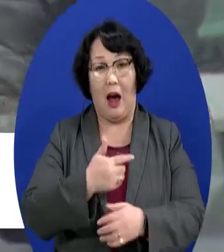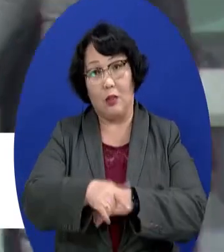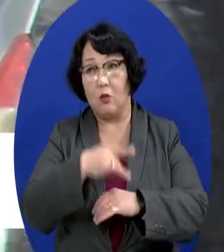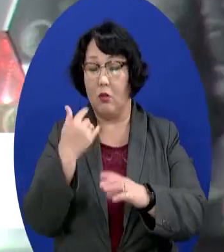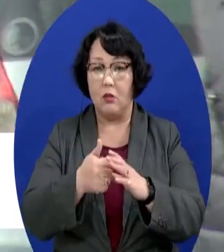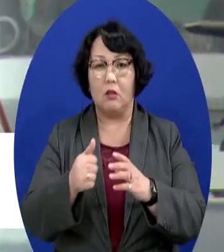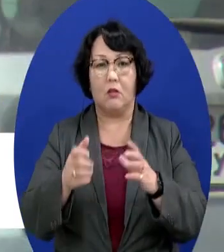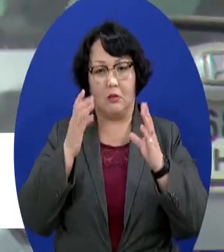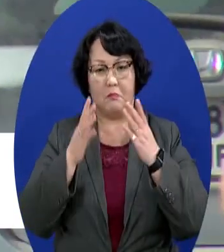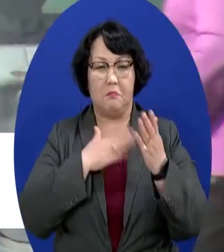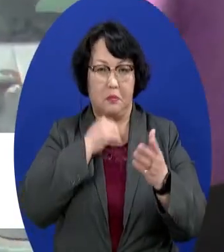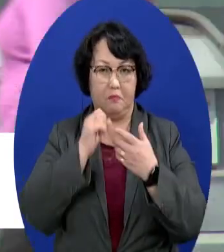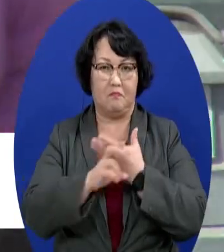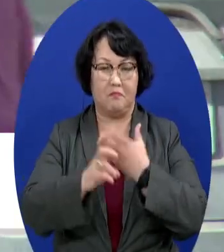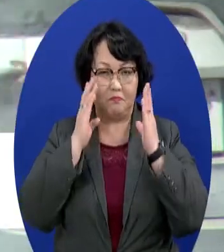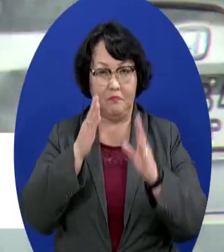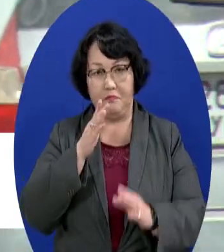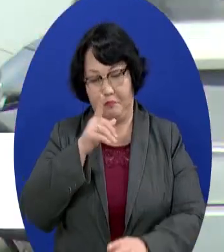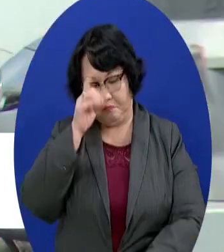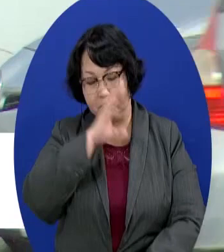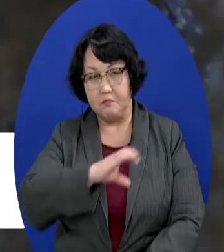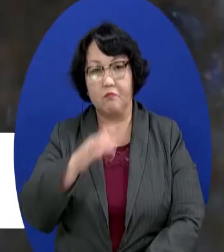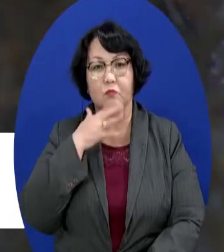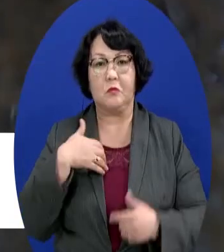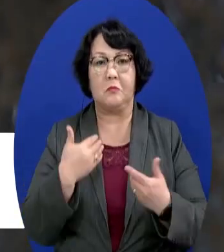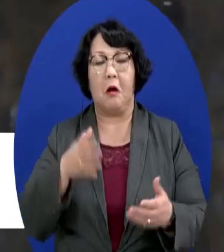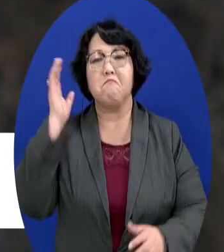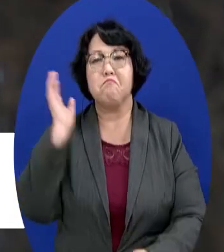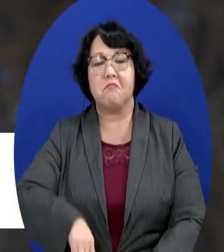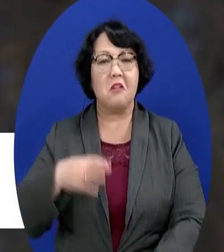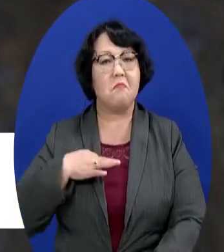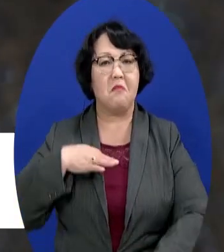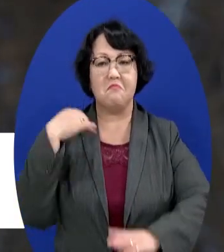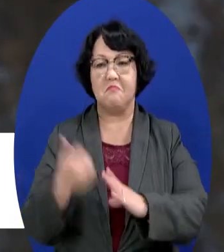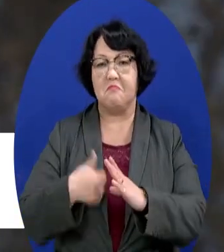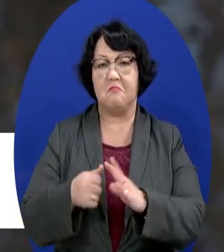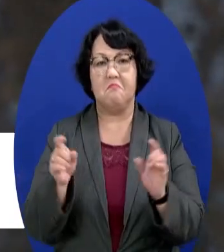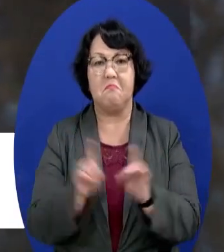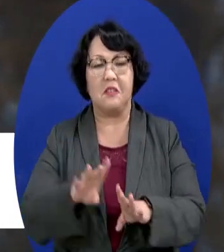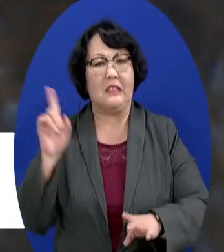шаардлагатай гэдгийг эрүүл мэндийн байгууллагаас зөвлөж байна. Хэрв хайхрамжгүй хандаж халдварын тохиолдол нэмэгдсээр байвал